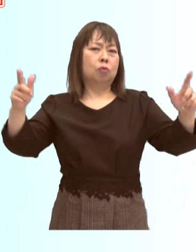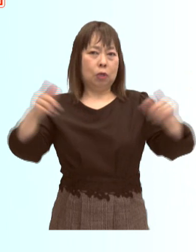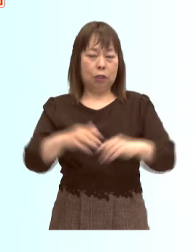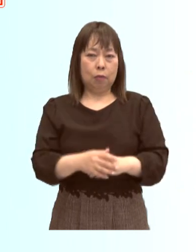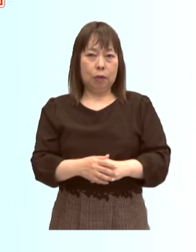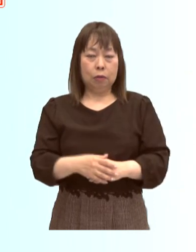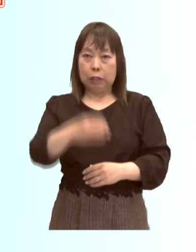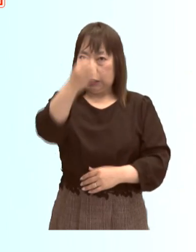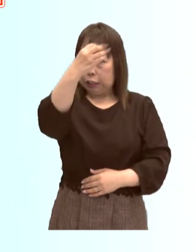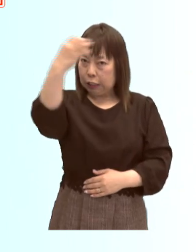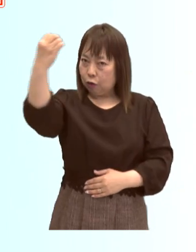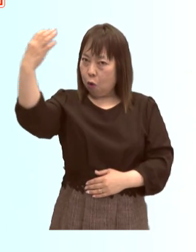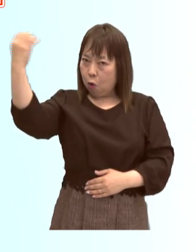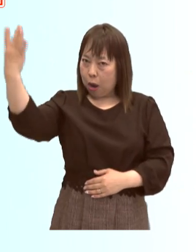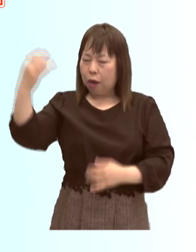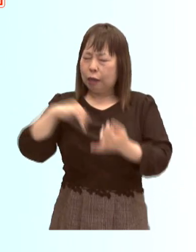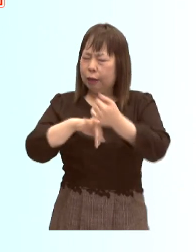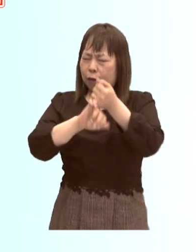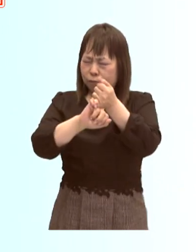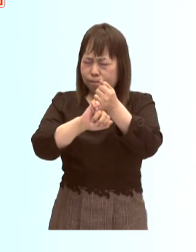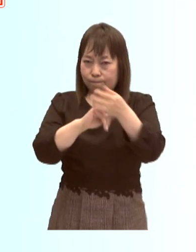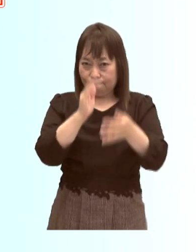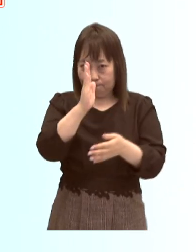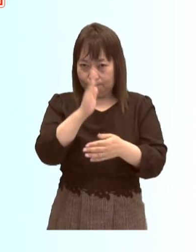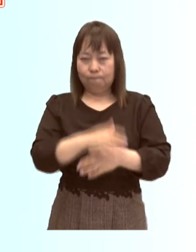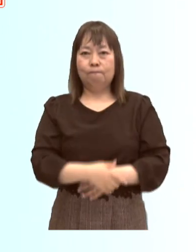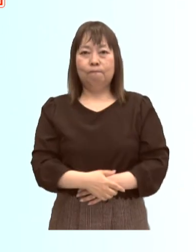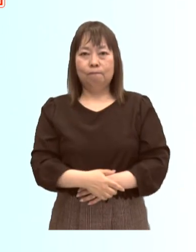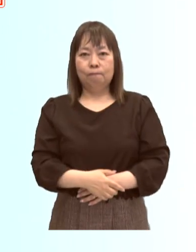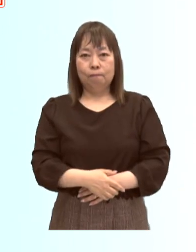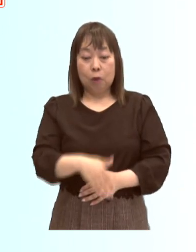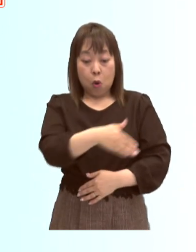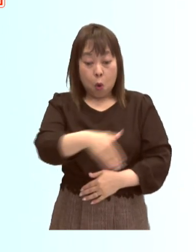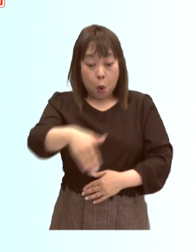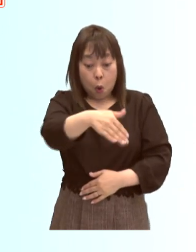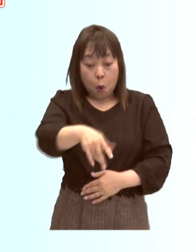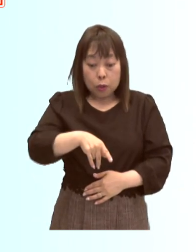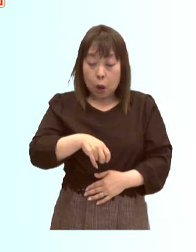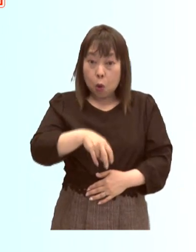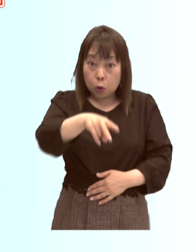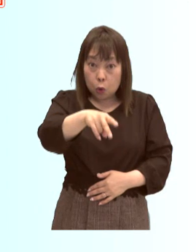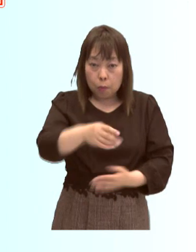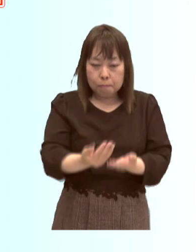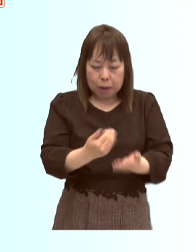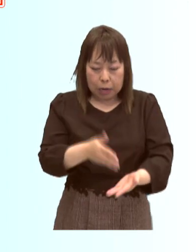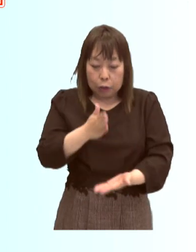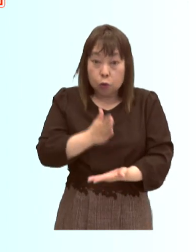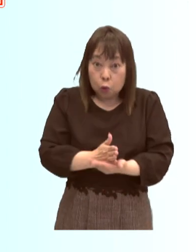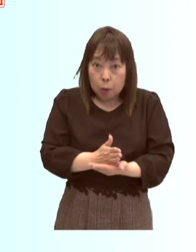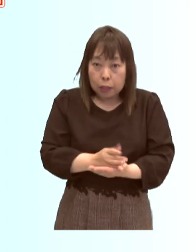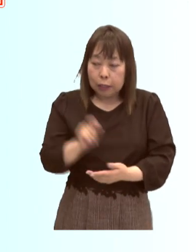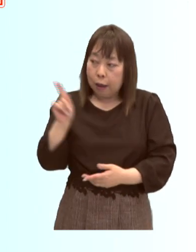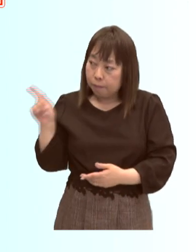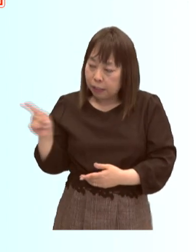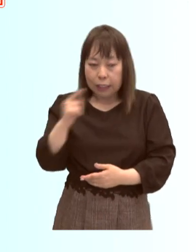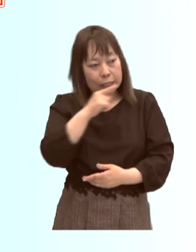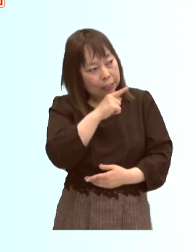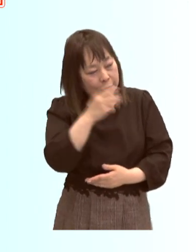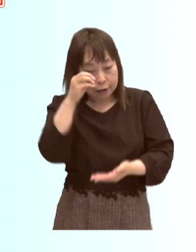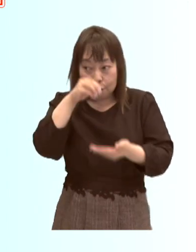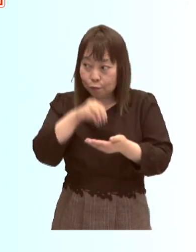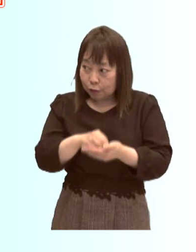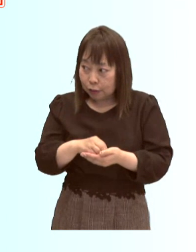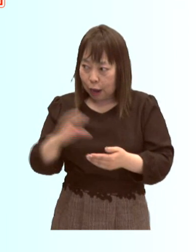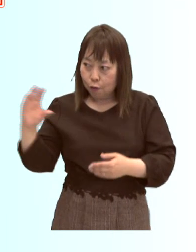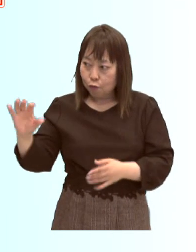号は必ず守りましょう。横断歩道では必ず止まり、右と左をよく見て車が来ていないこと